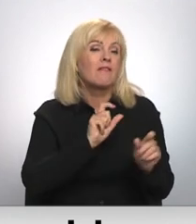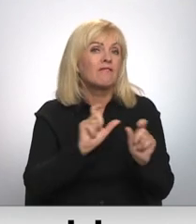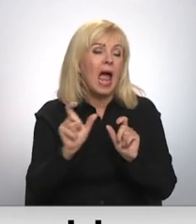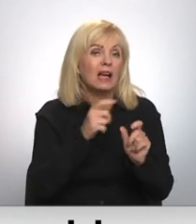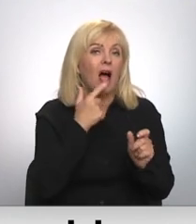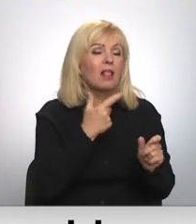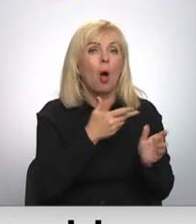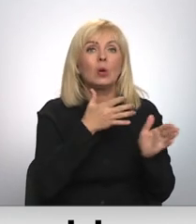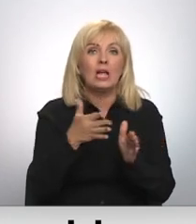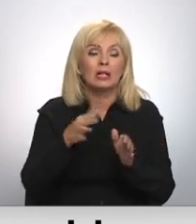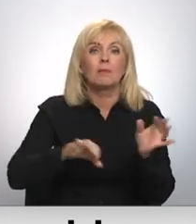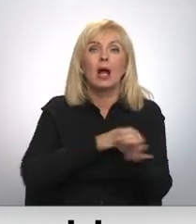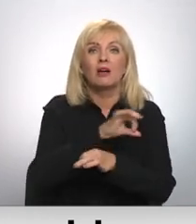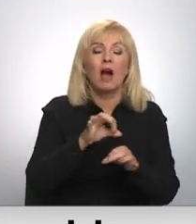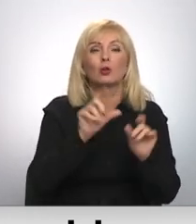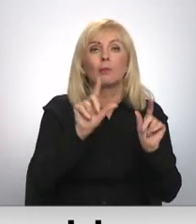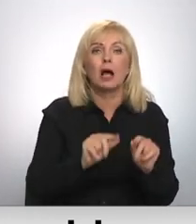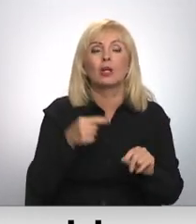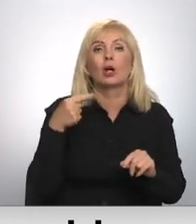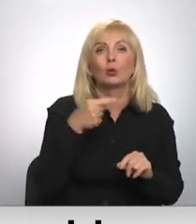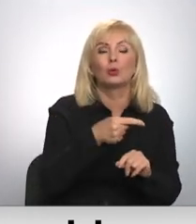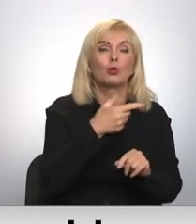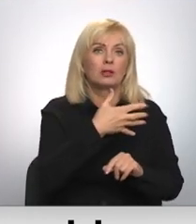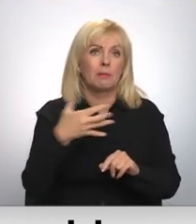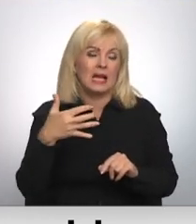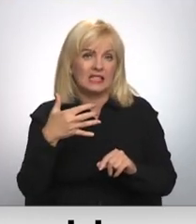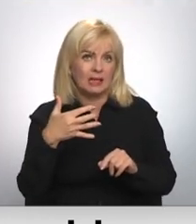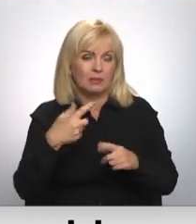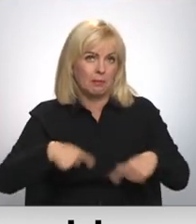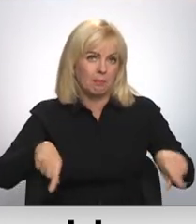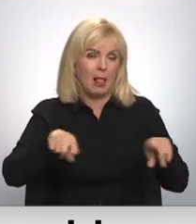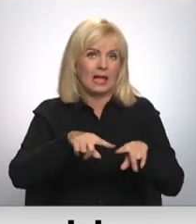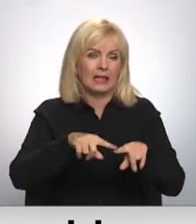kvadratūra ir mazāk nekā 1500 kvadrātmetri. Dāvids Fredenfelds, Latvijas televīzija.